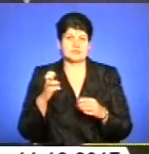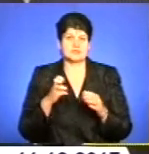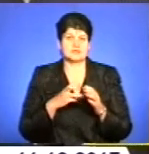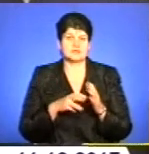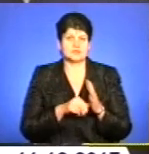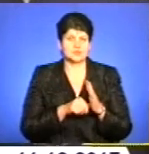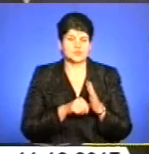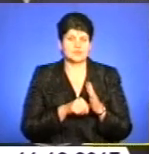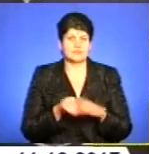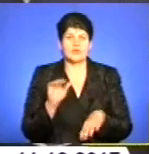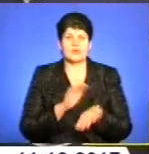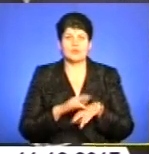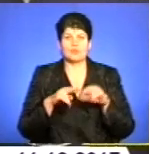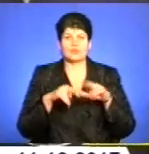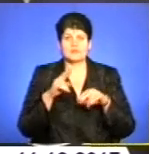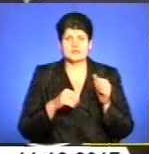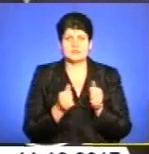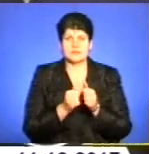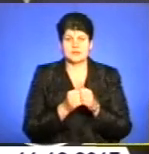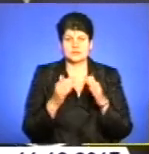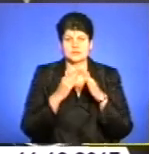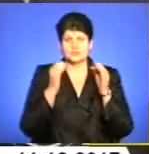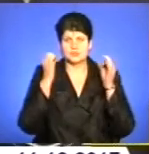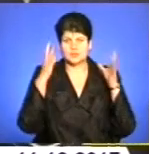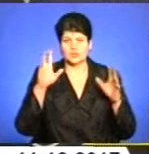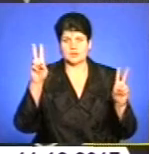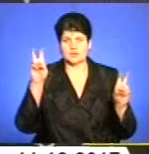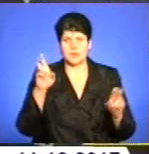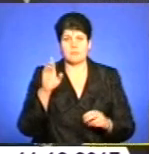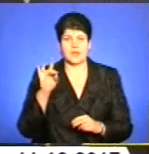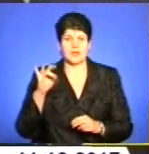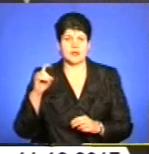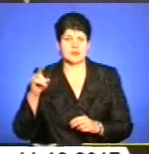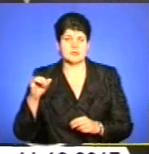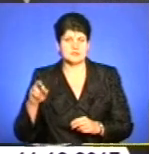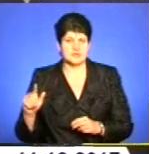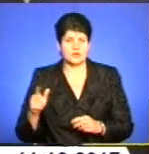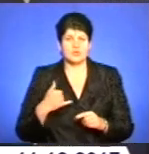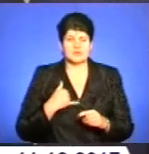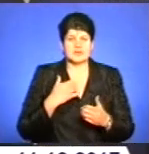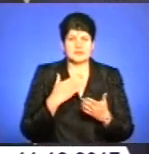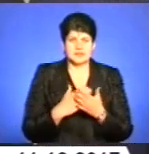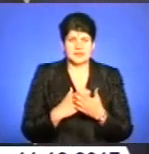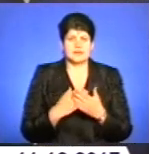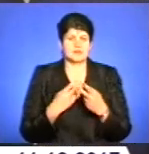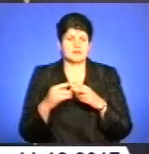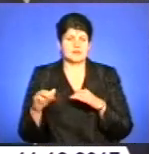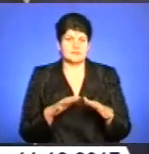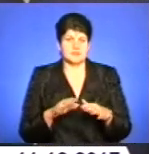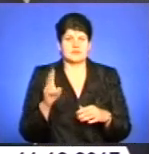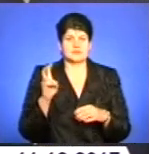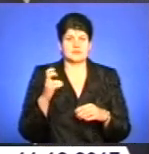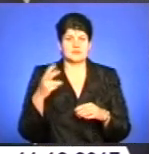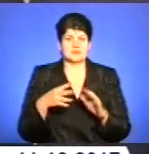356 по факту будівництва біля Палацу культури «Березіль». Крім цього, в нас є кримінальне провадження за статтею 129